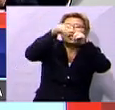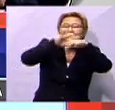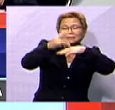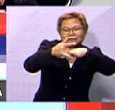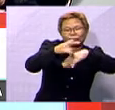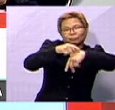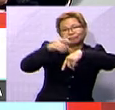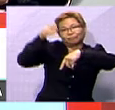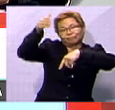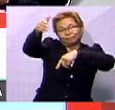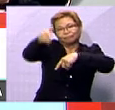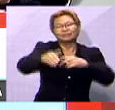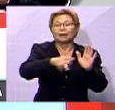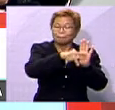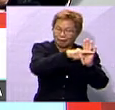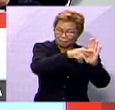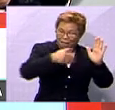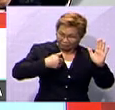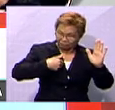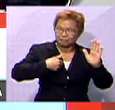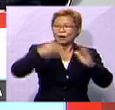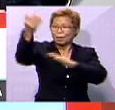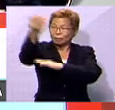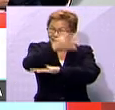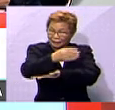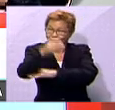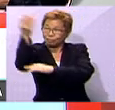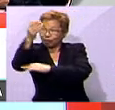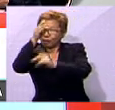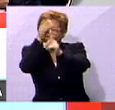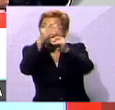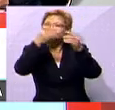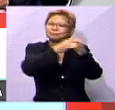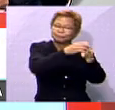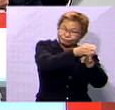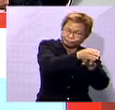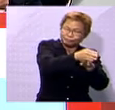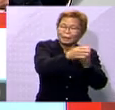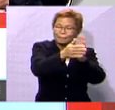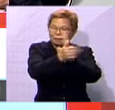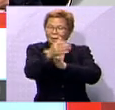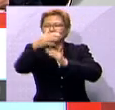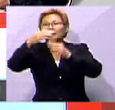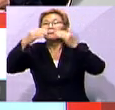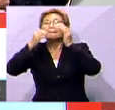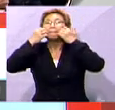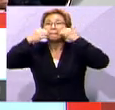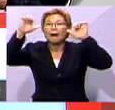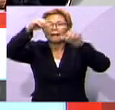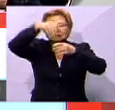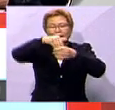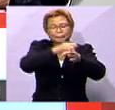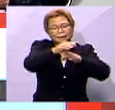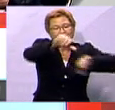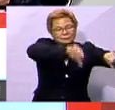hadapan bukan sahaja melalui pameran malah melalui taklimat yang meliputi aspek kerjaya bakat serta kemahiran dalam bidang sains dan